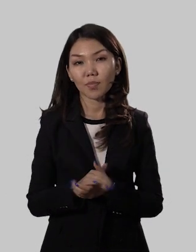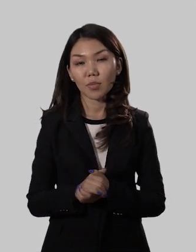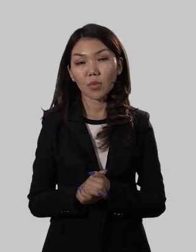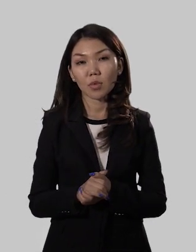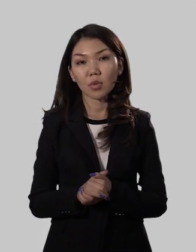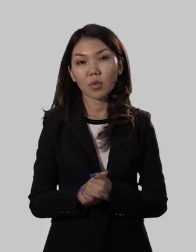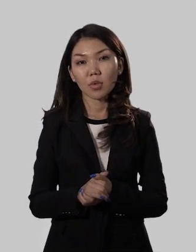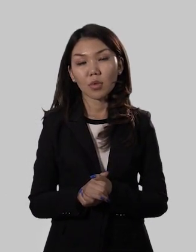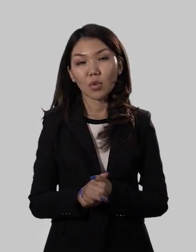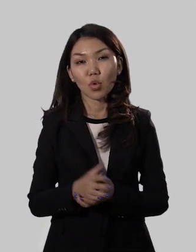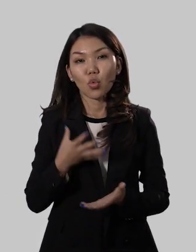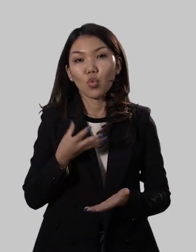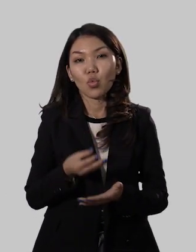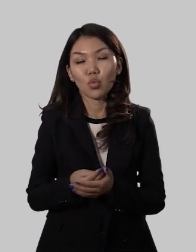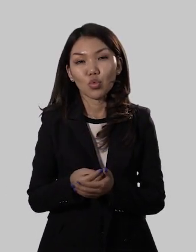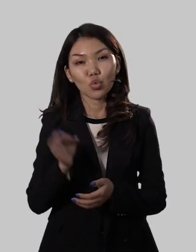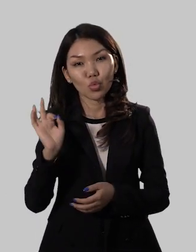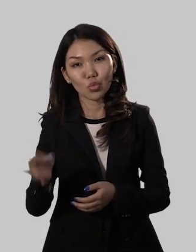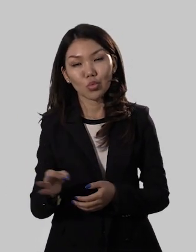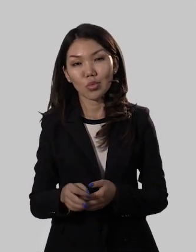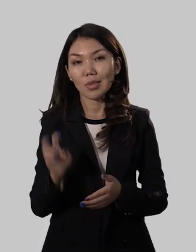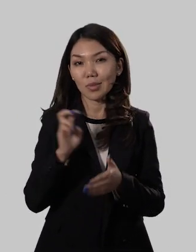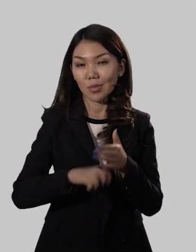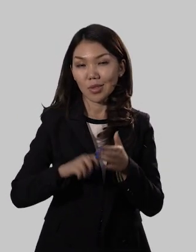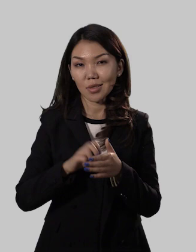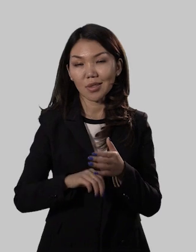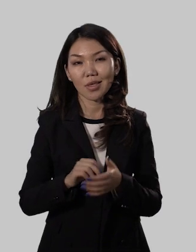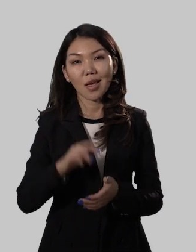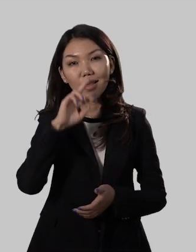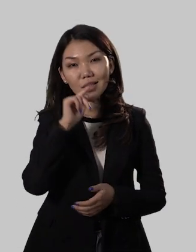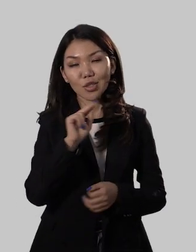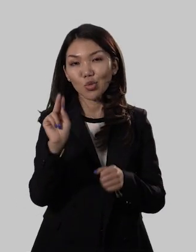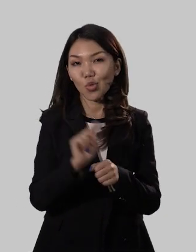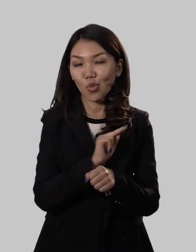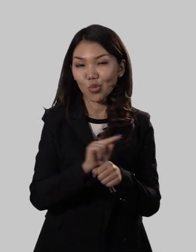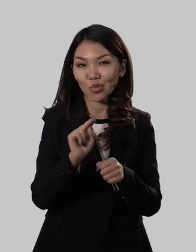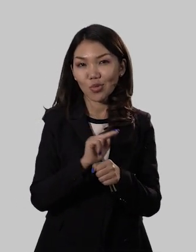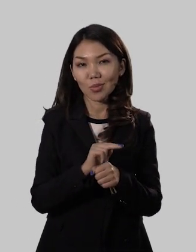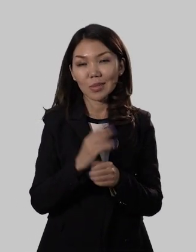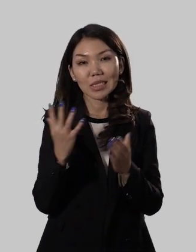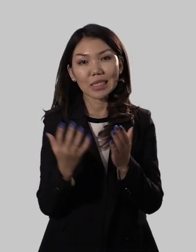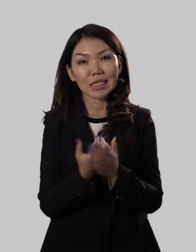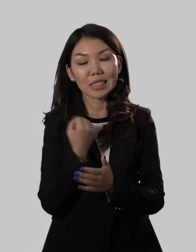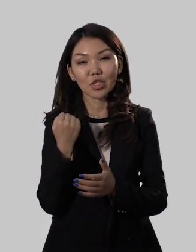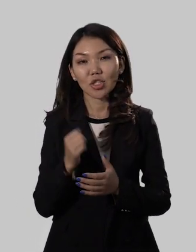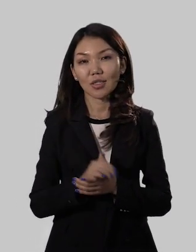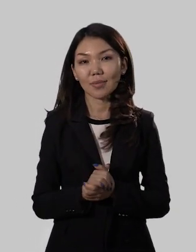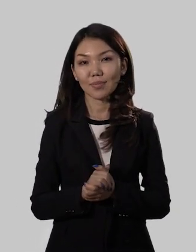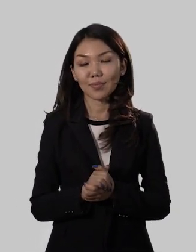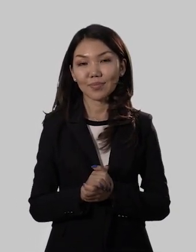Өзүнө туура баа бере алган адам катачылыктарын оңдоп, ийгиликке жетет.